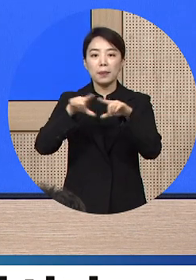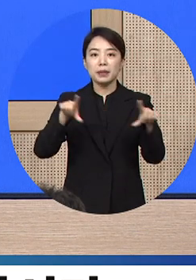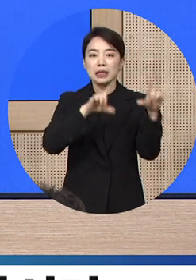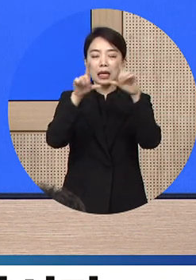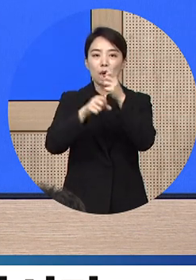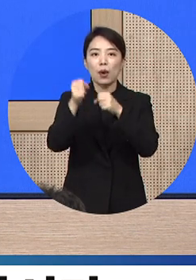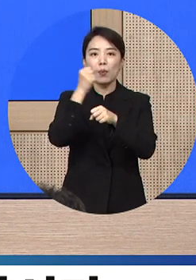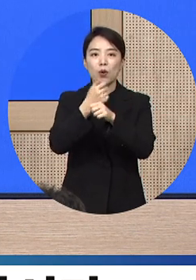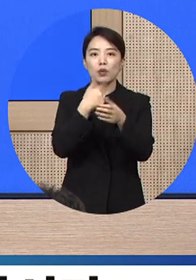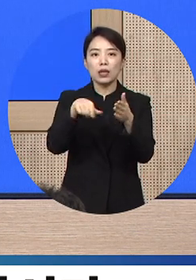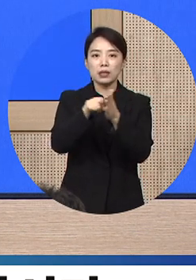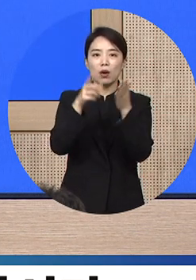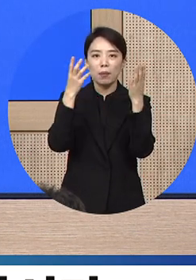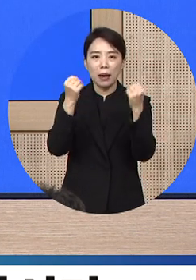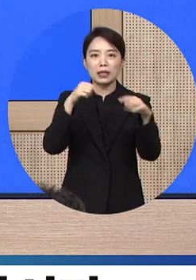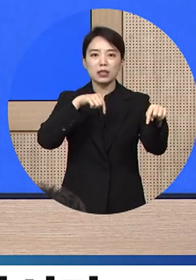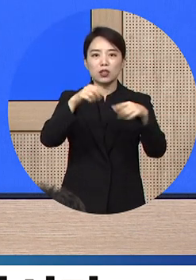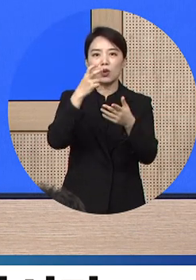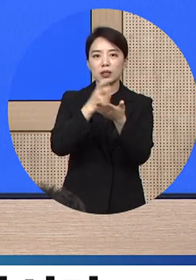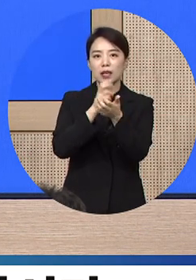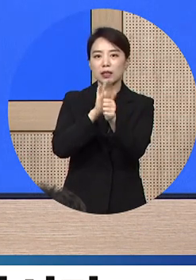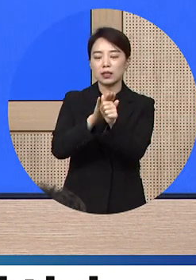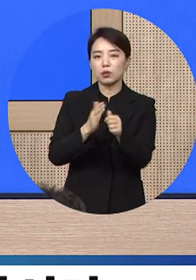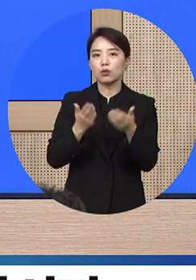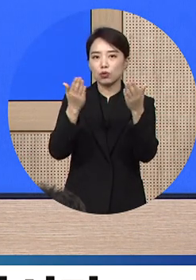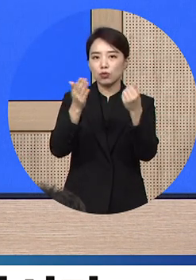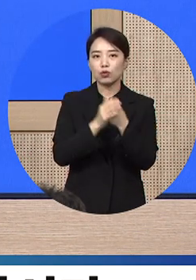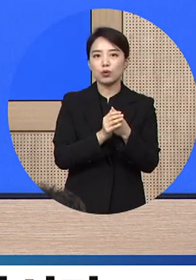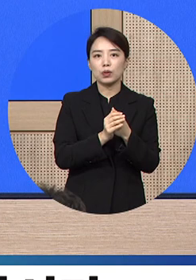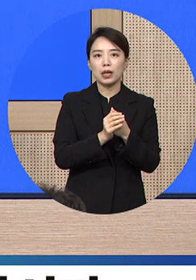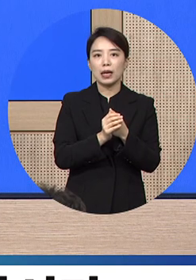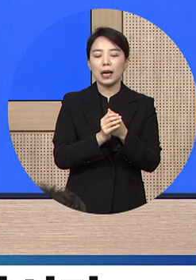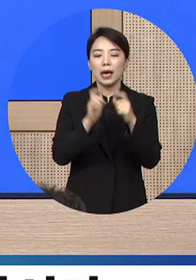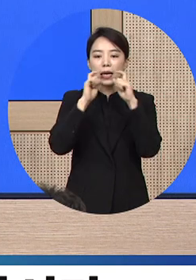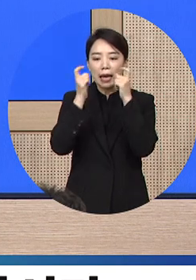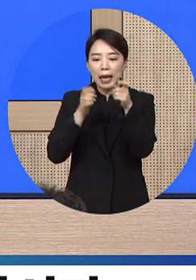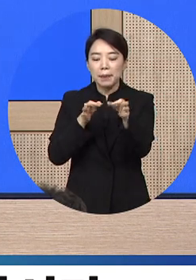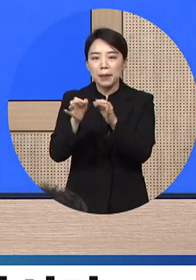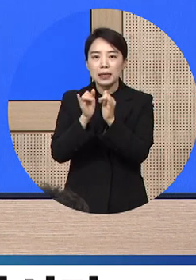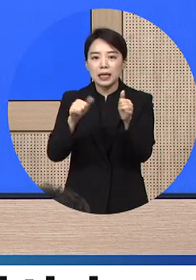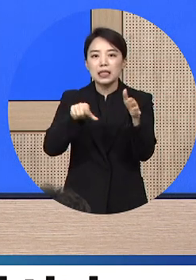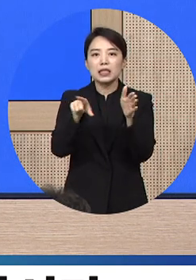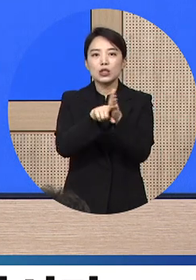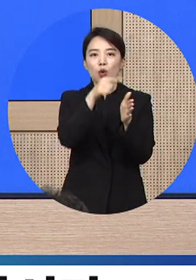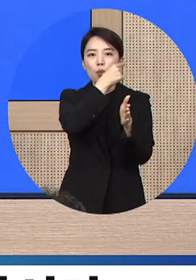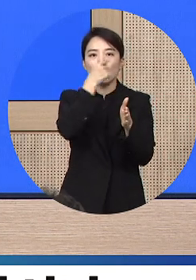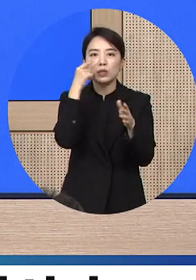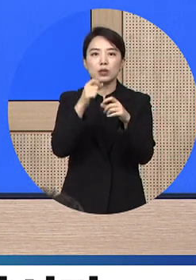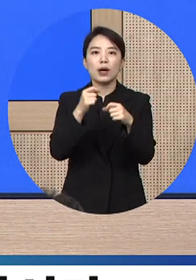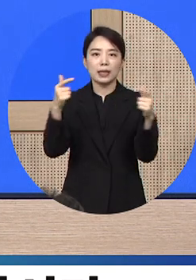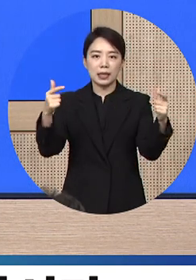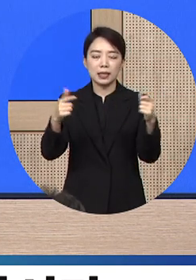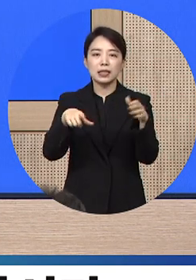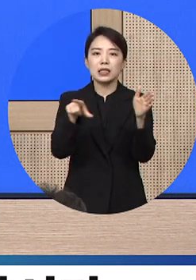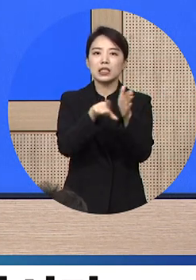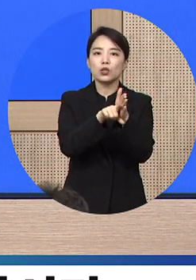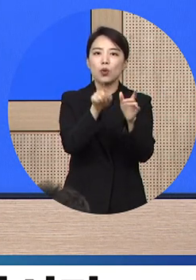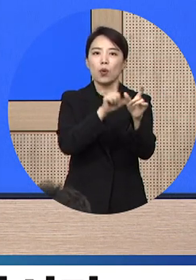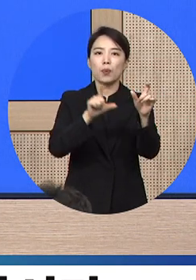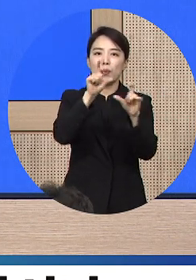또 소상공인과 중소기업 또 자영업자를 위한 신용보증 확대 등 신용보강을